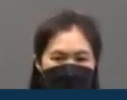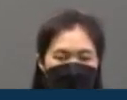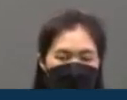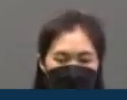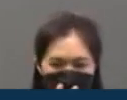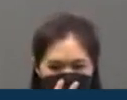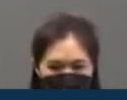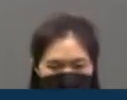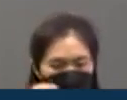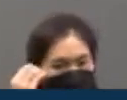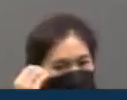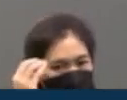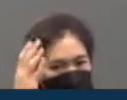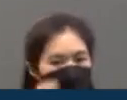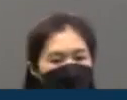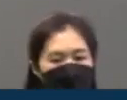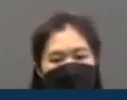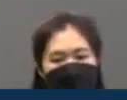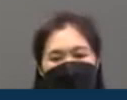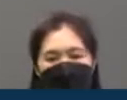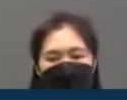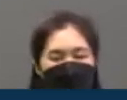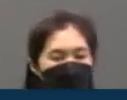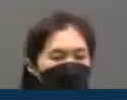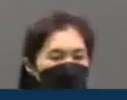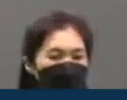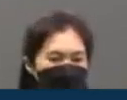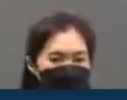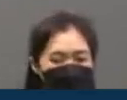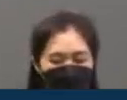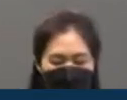ติมพร้อมย้ำยังไม่ขยับเพดานตึงราคาน้ำมัน